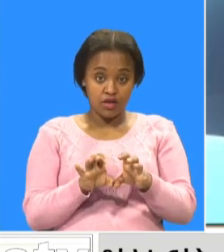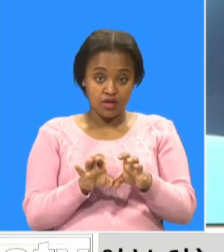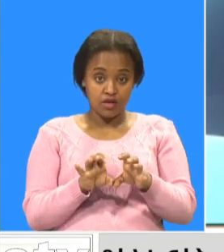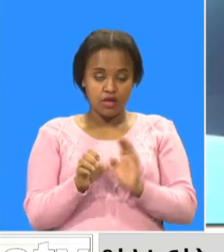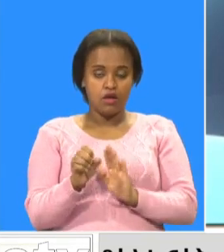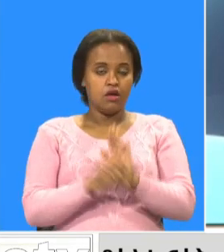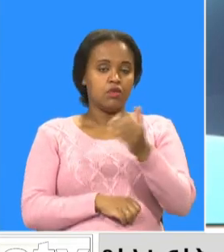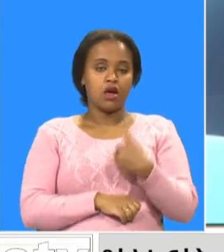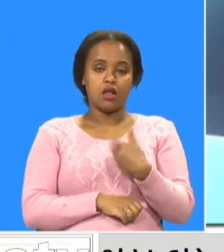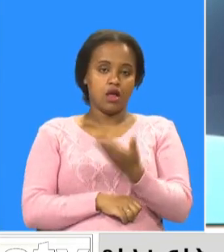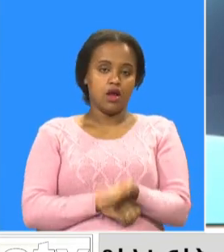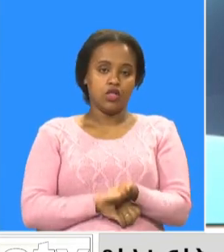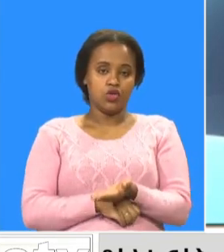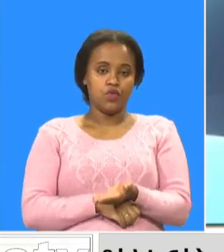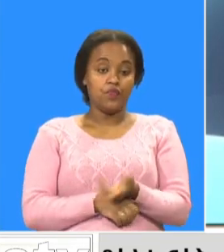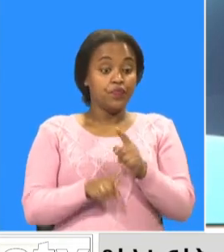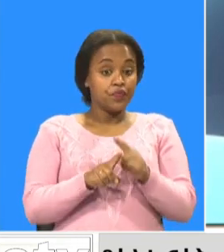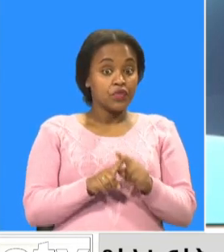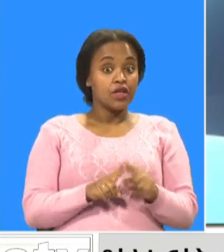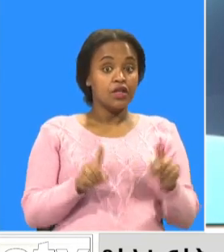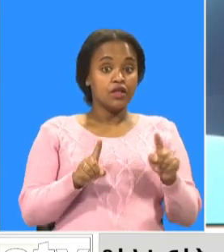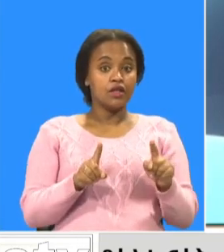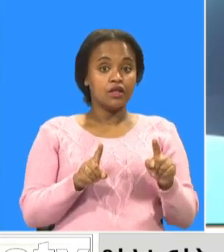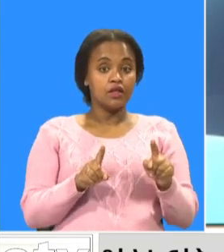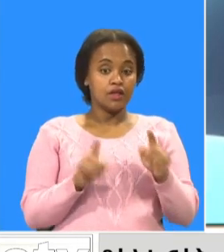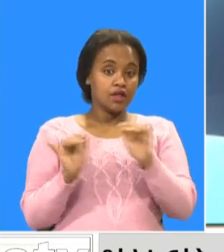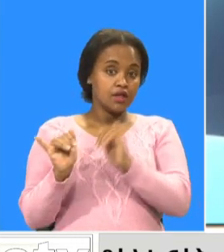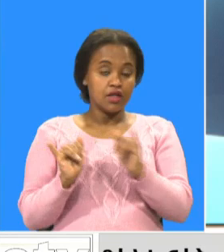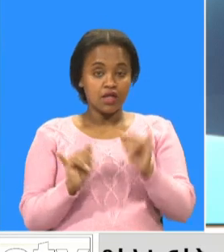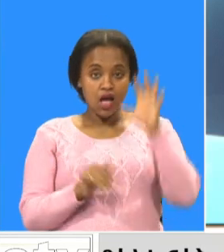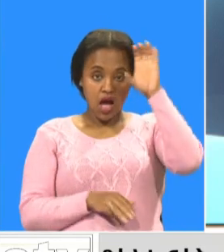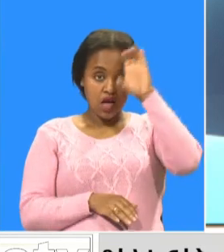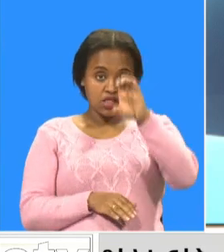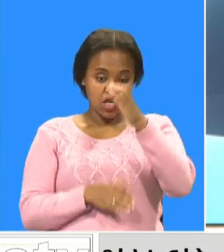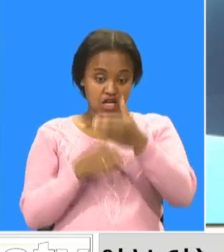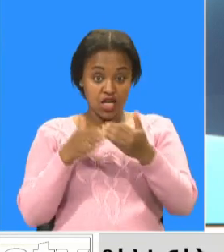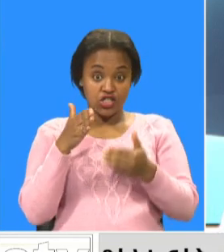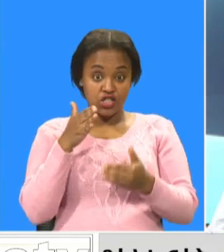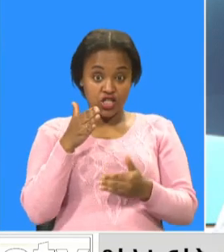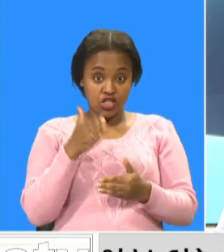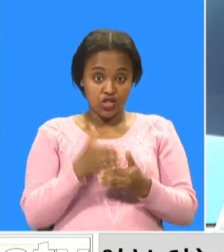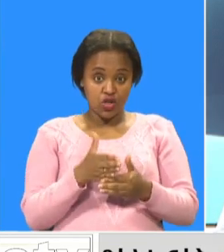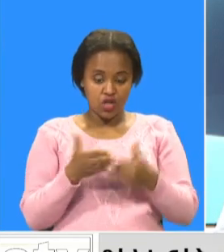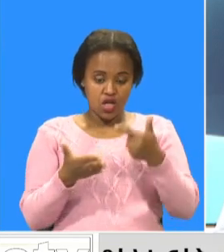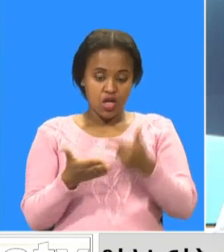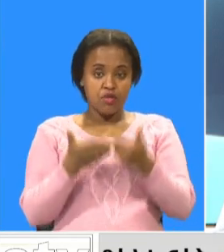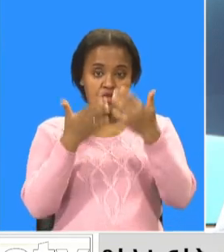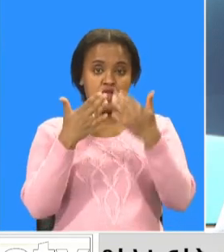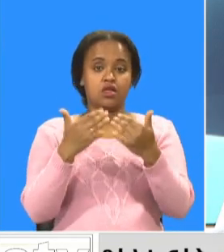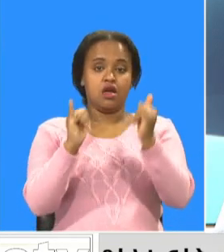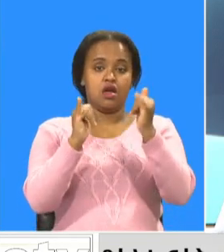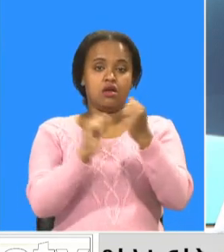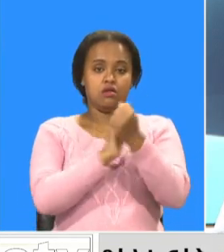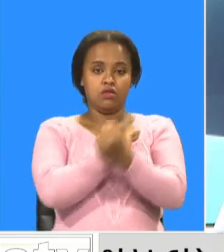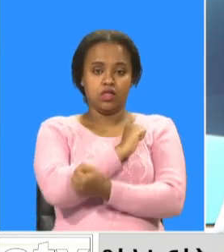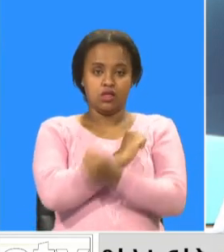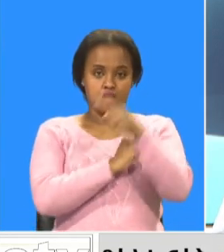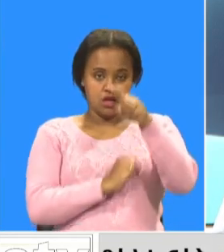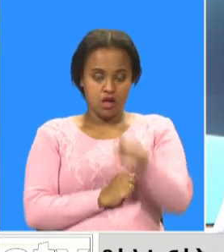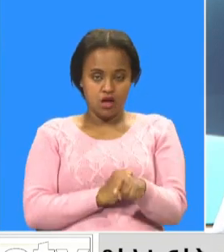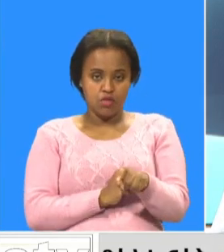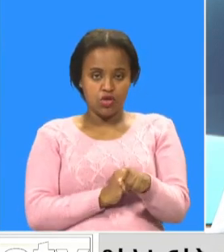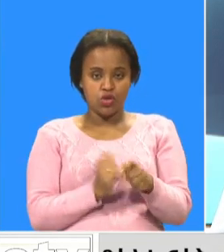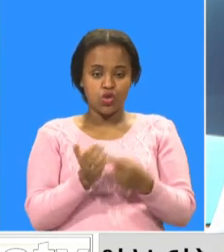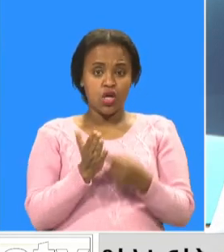እንትን ብቃት አላቸው። ግን እንደ አስገዳጅ ደረጃዎቹ በዚህን ያህል መሰራት አለባቸው።